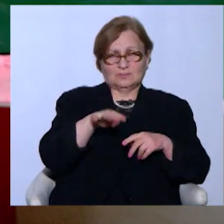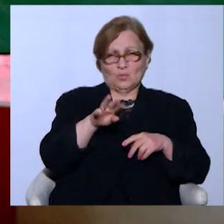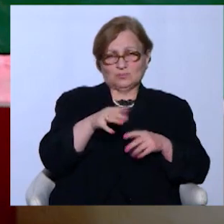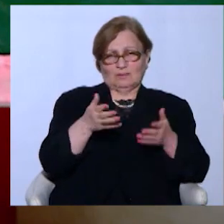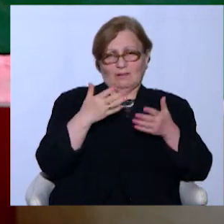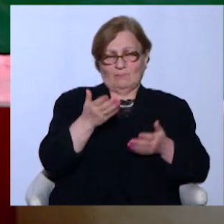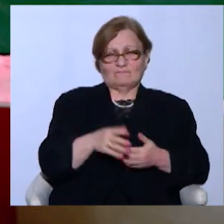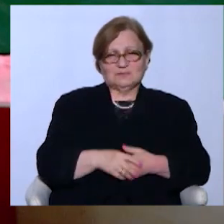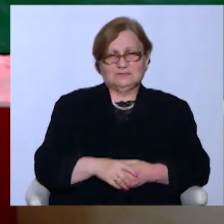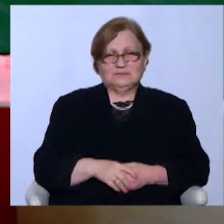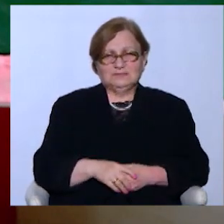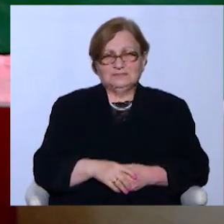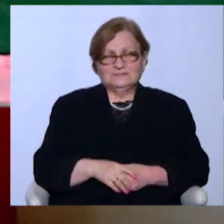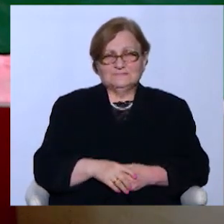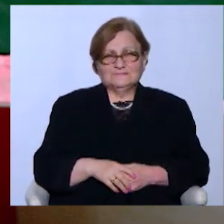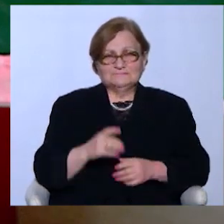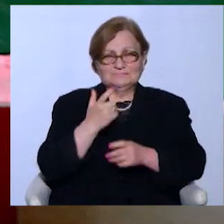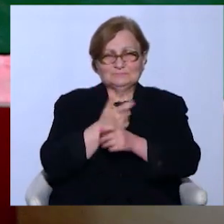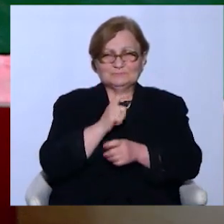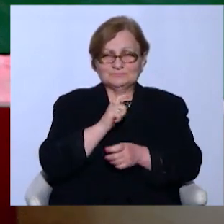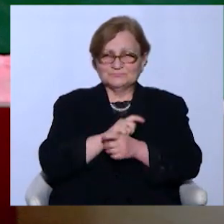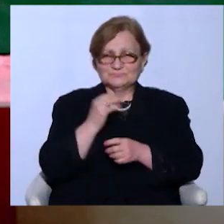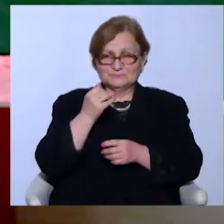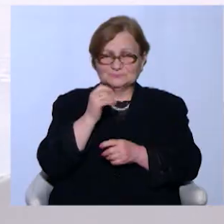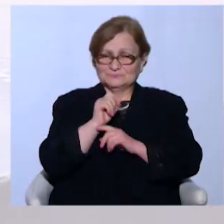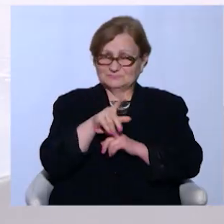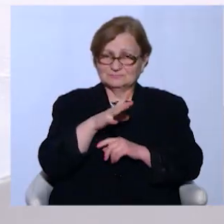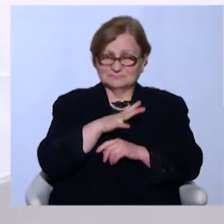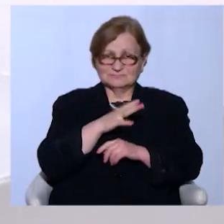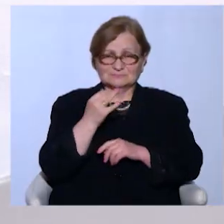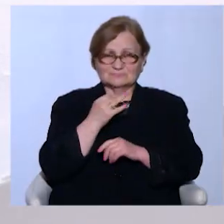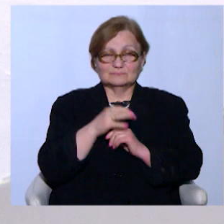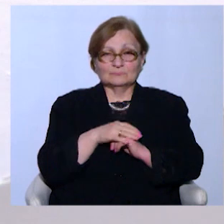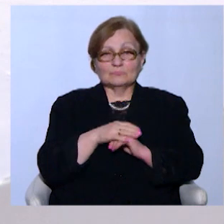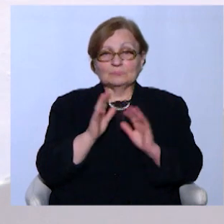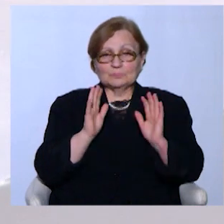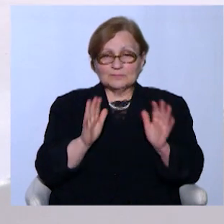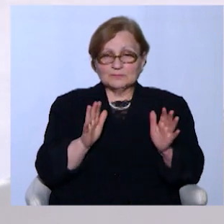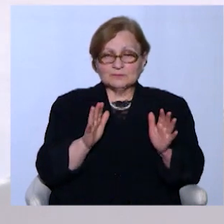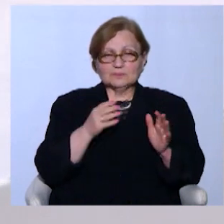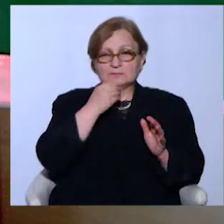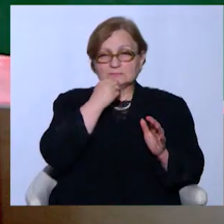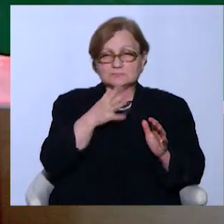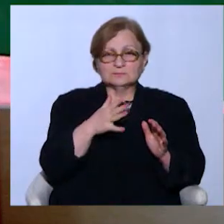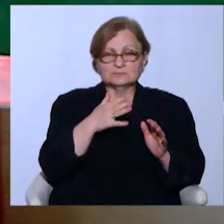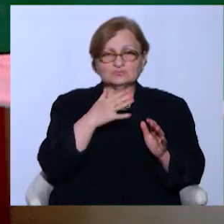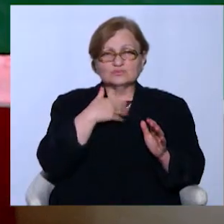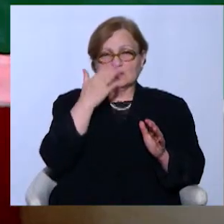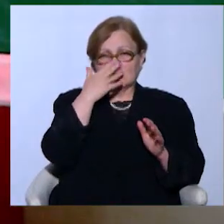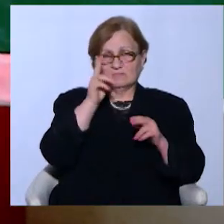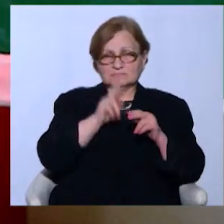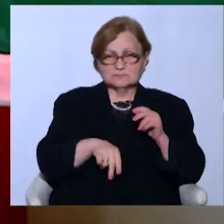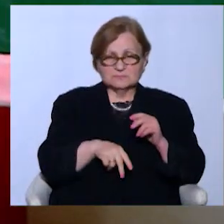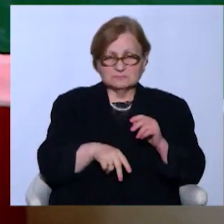სამკუთხედი. ძალიან საინტერესო დავალება იყო დამეთანხმებით. კარგით ბავშვებო, ჩვენი გაკვეთილი იწურება,